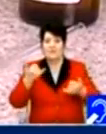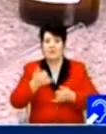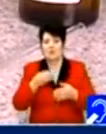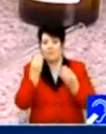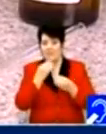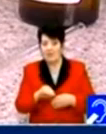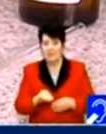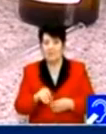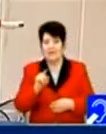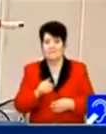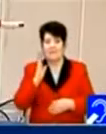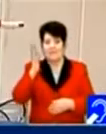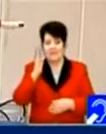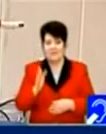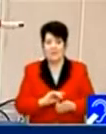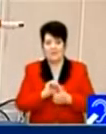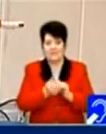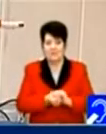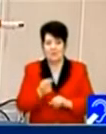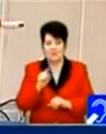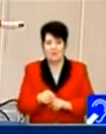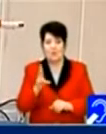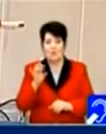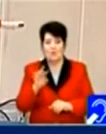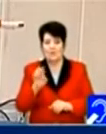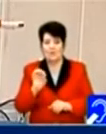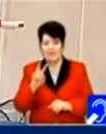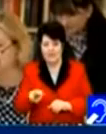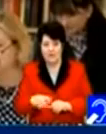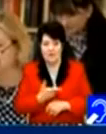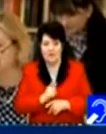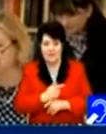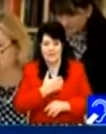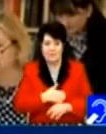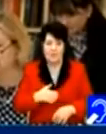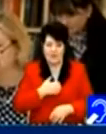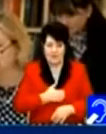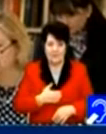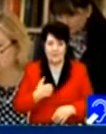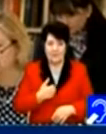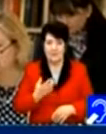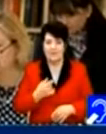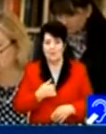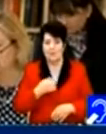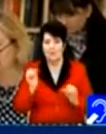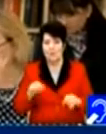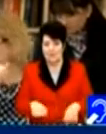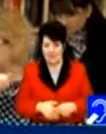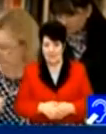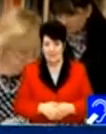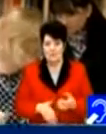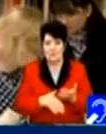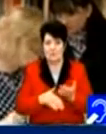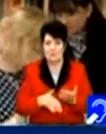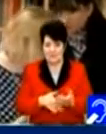Pe viitor se dorește ca acesta să devină unul mobil. Este un eveniment foarte important unde noi putem să contribuim